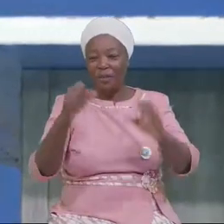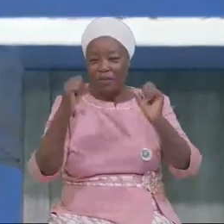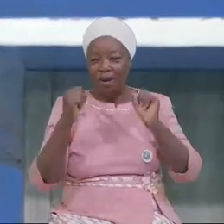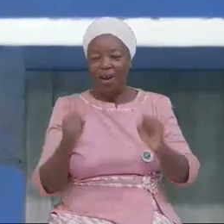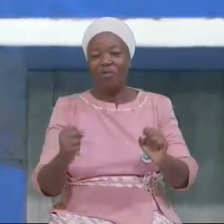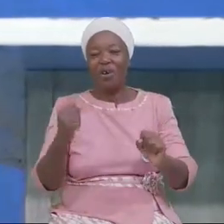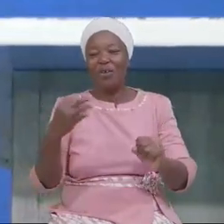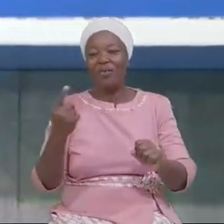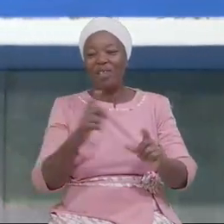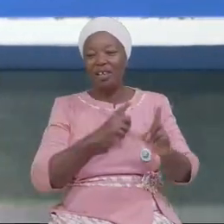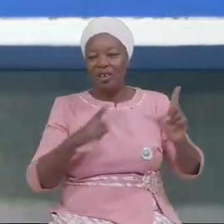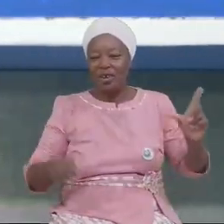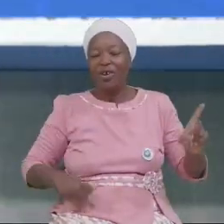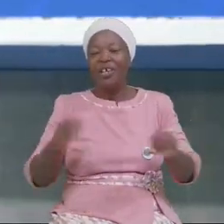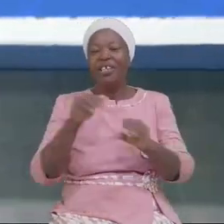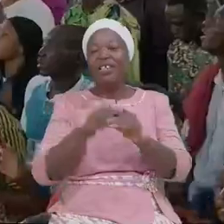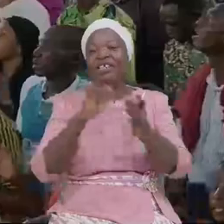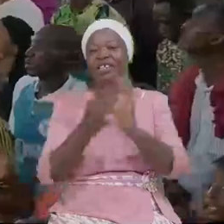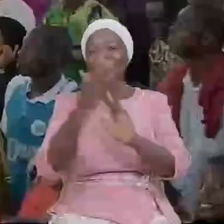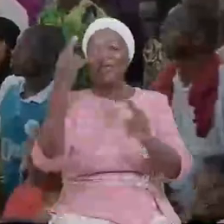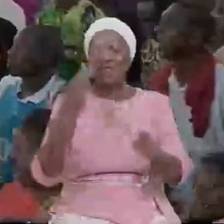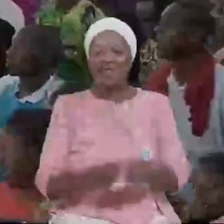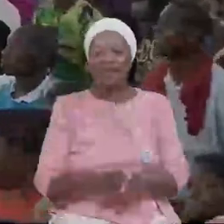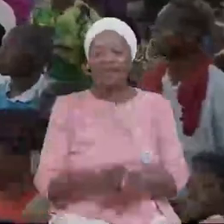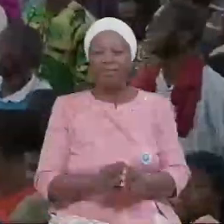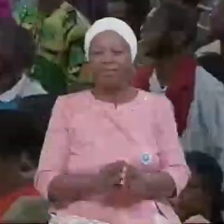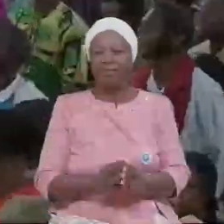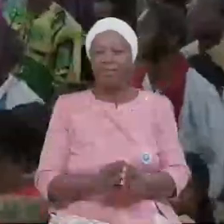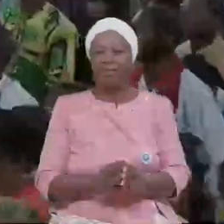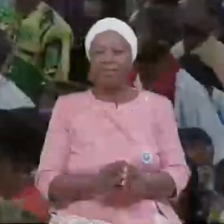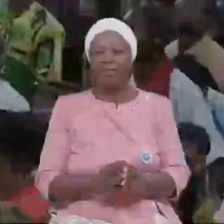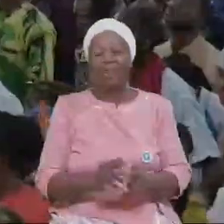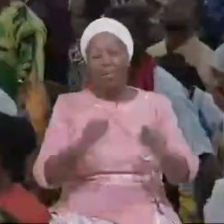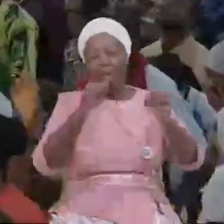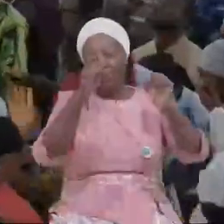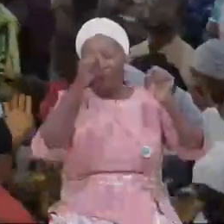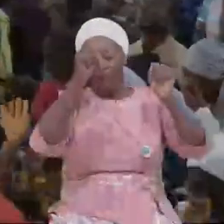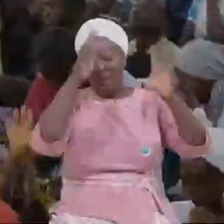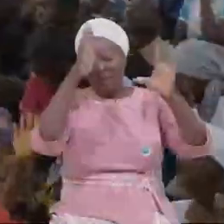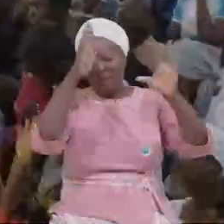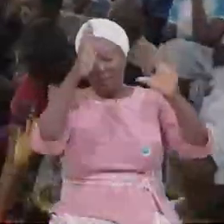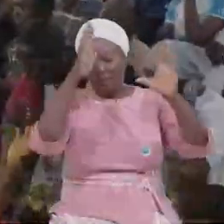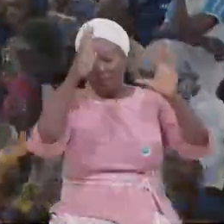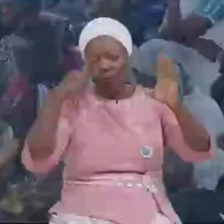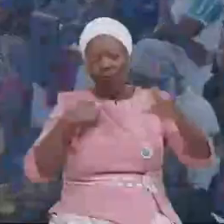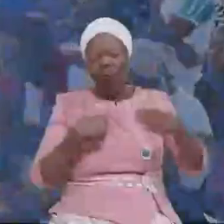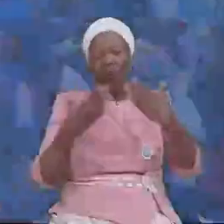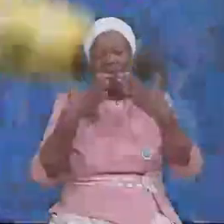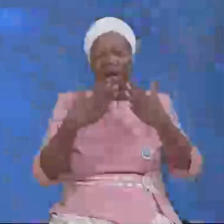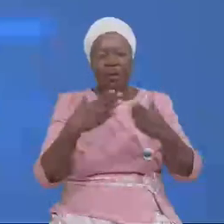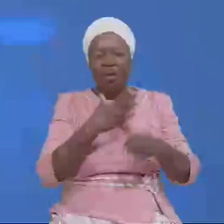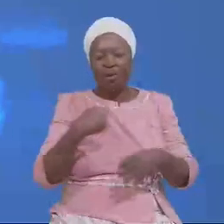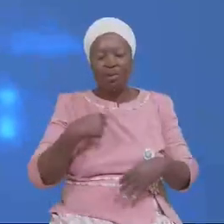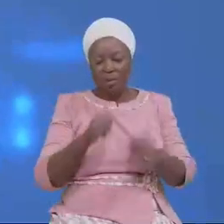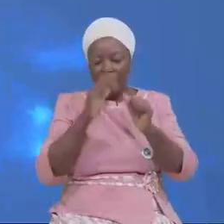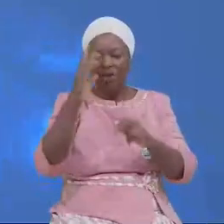du Seigneur au nom de Jésus-Christ. Père, nous te remercions, nous bénissons ton